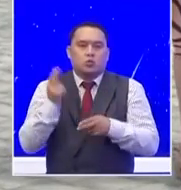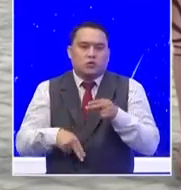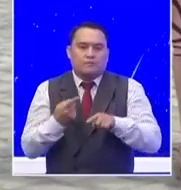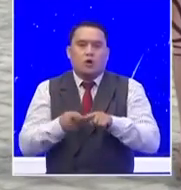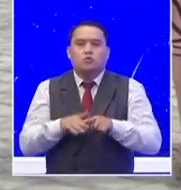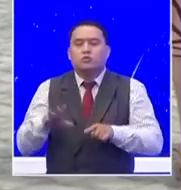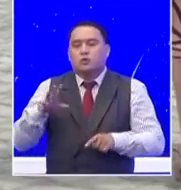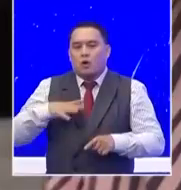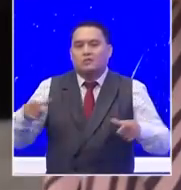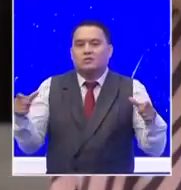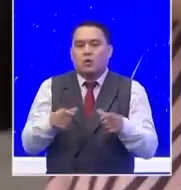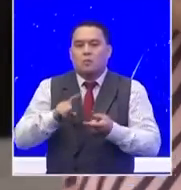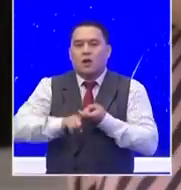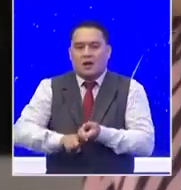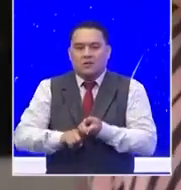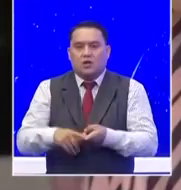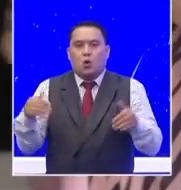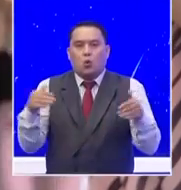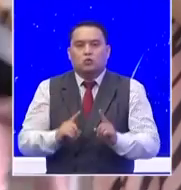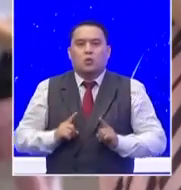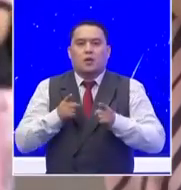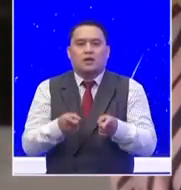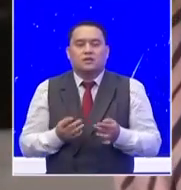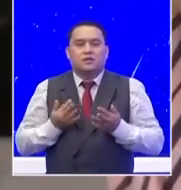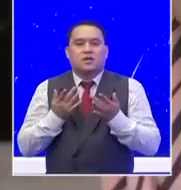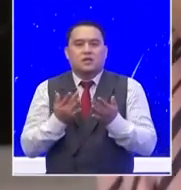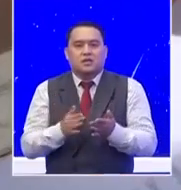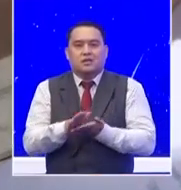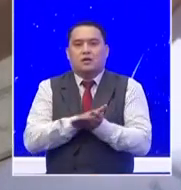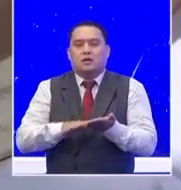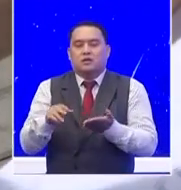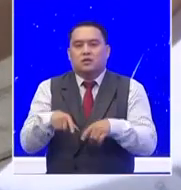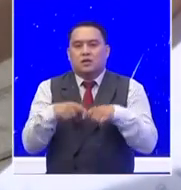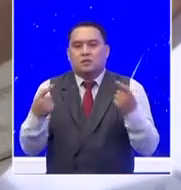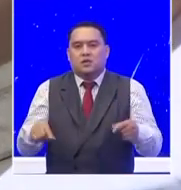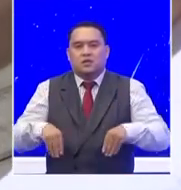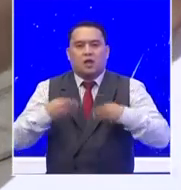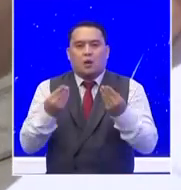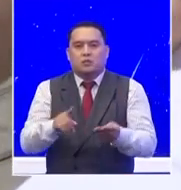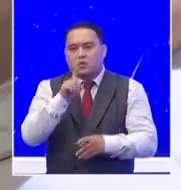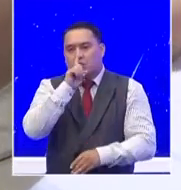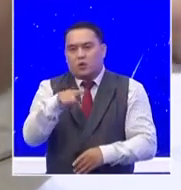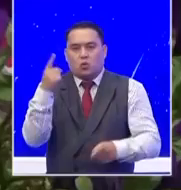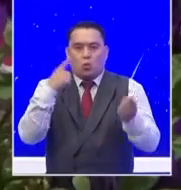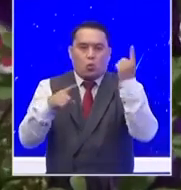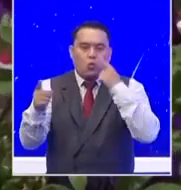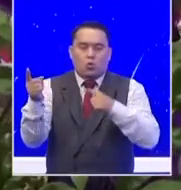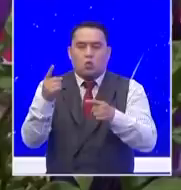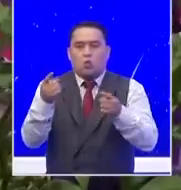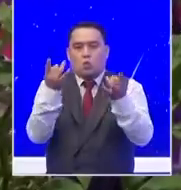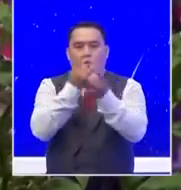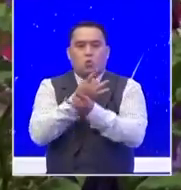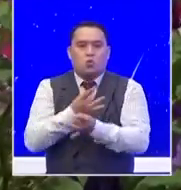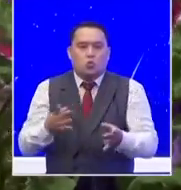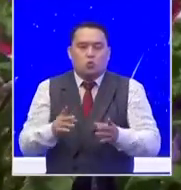Айта кетейік, пандемияға байланысты колледжге түсу үшін талапкерлер ешқандай емтихан тапсырмайды. Тек өнер және мәдениет мамандықтары